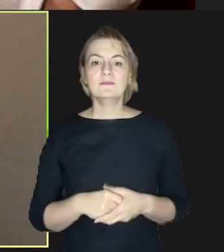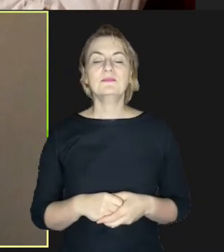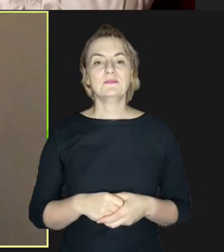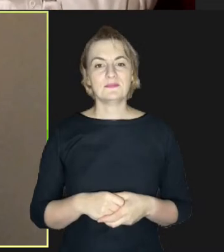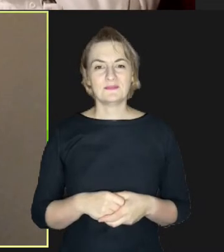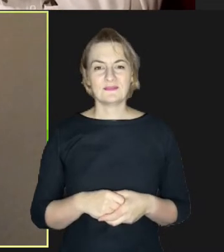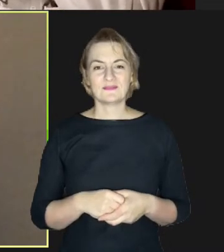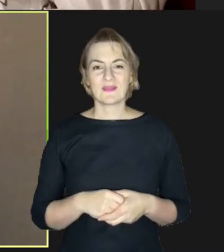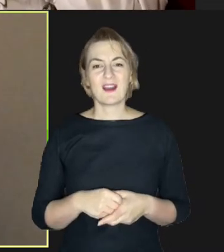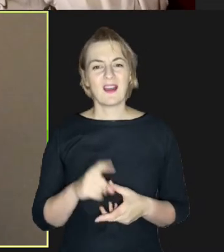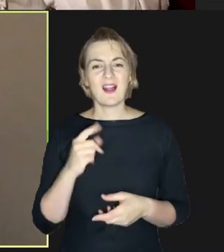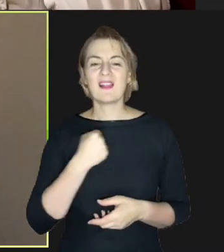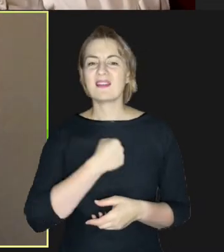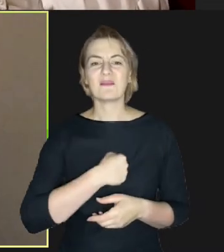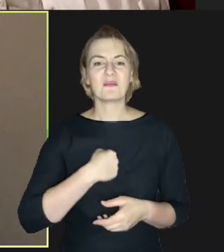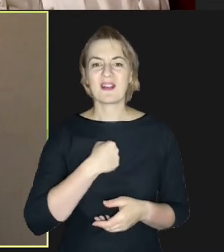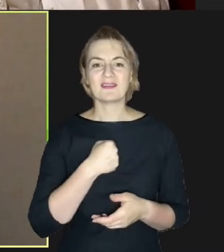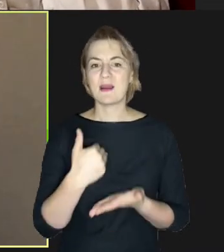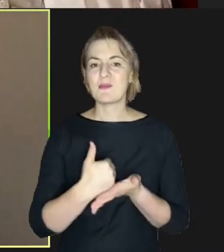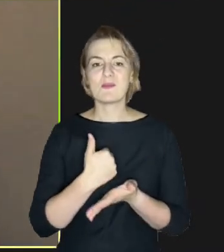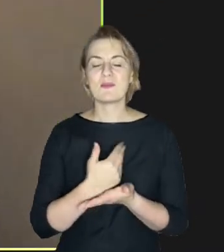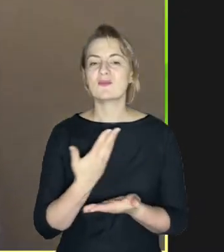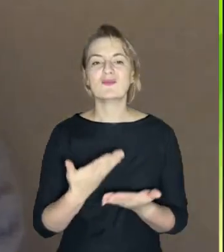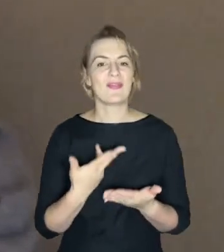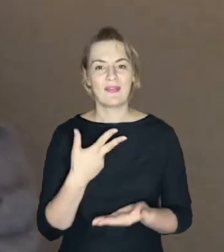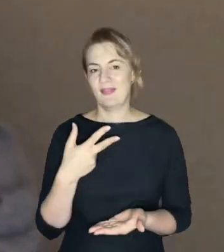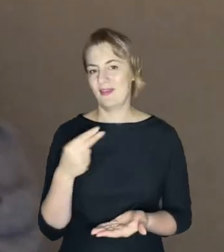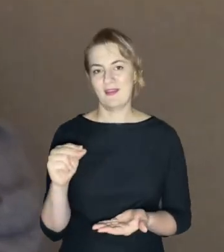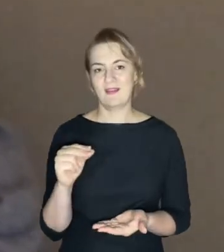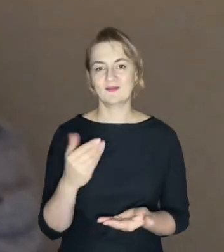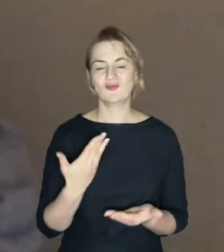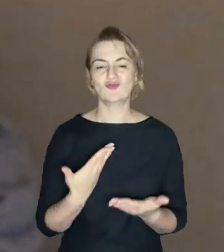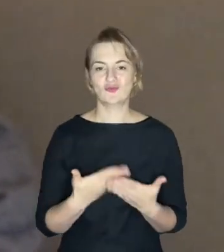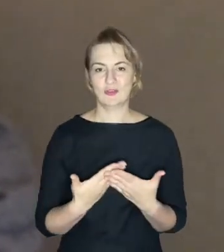depresja tu nie jest skazana z tego powodu, że trzeba działać.